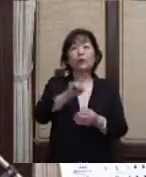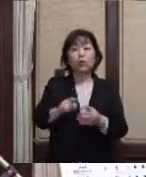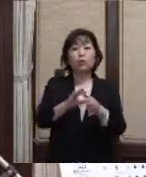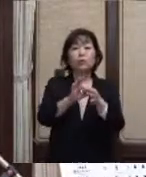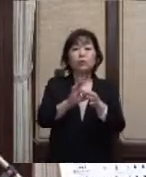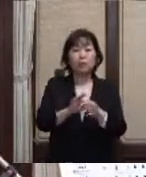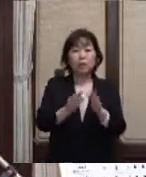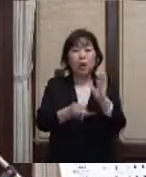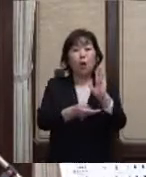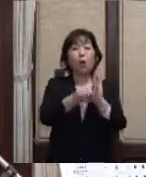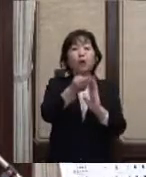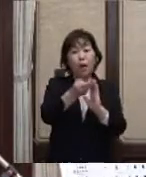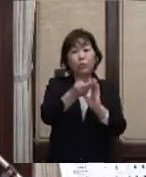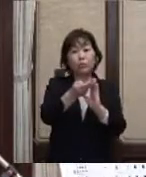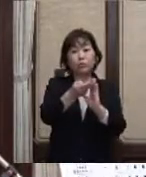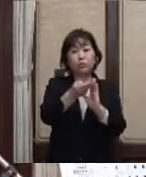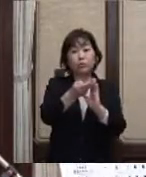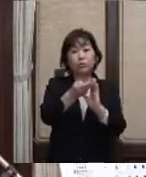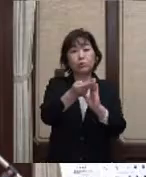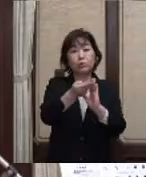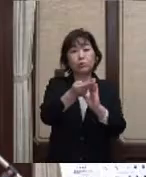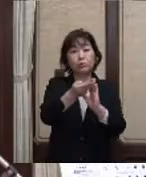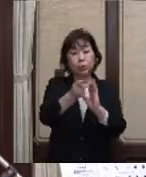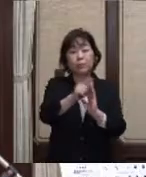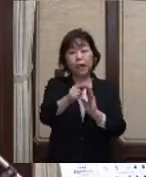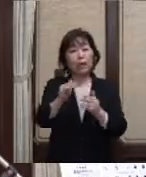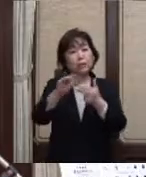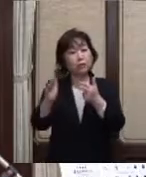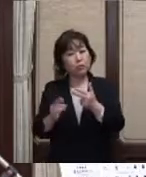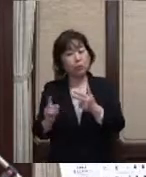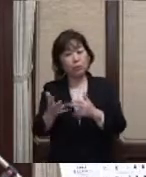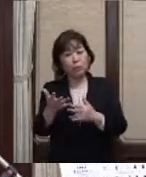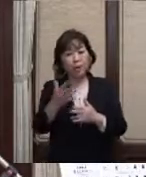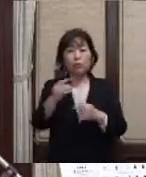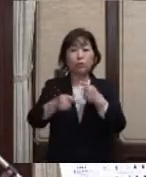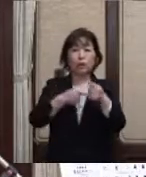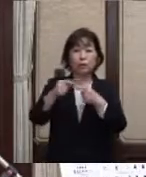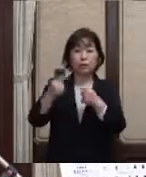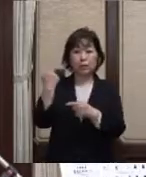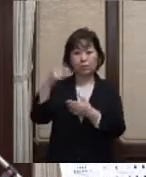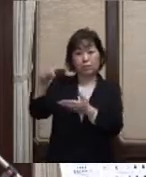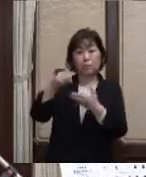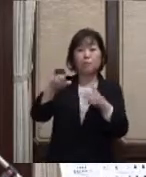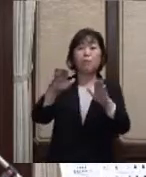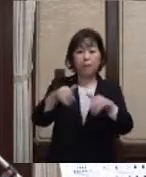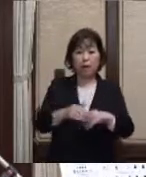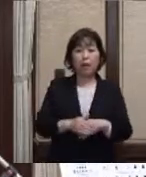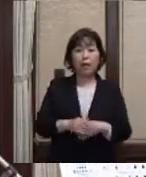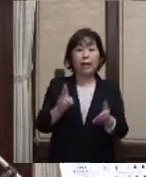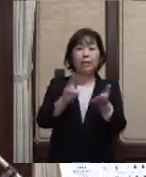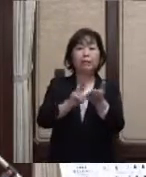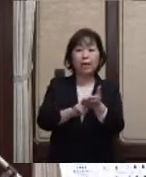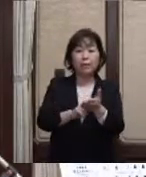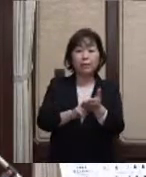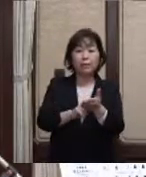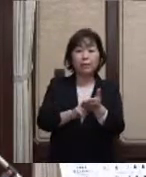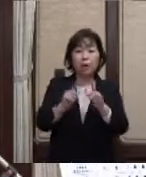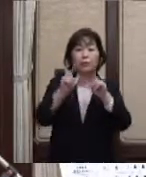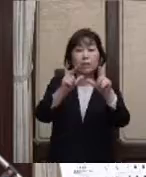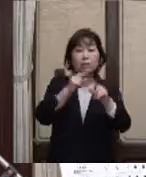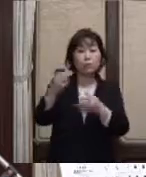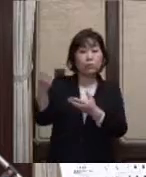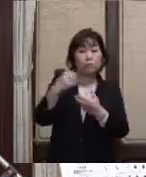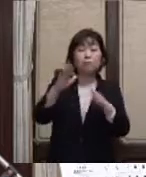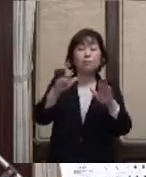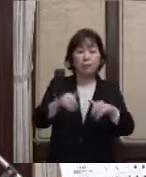についてそのホテルを、まあ、どうするか、施設をどうするかという話があったと思うんですけども、まあ、決まったらまたおっしゃってるということなんですけ